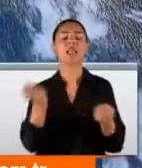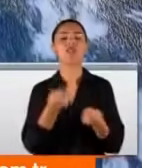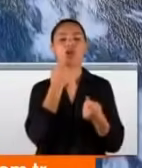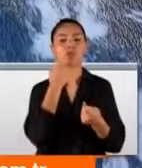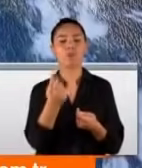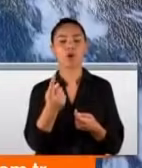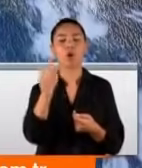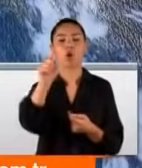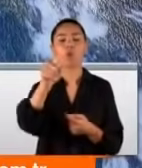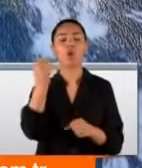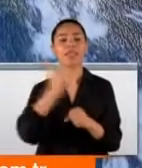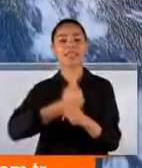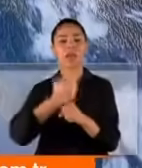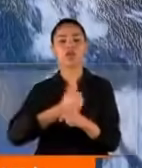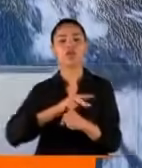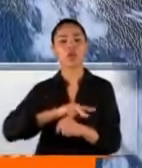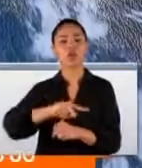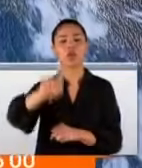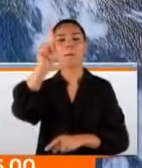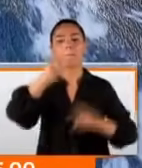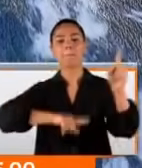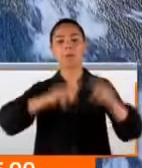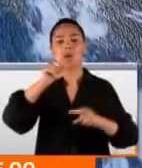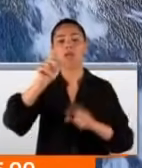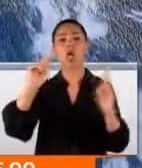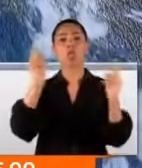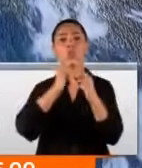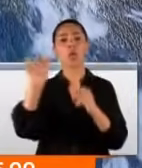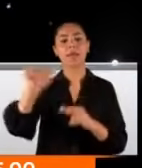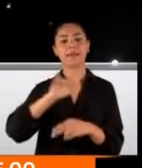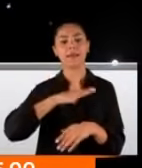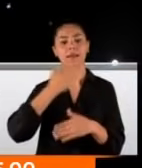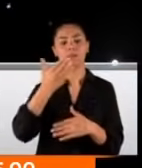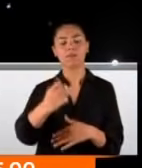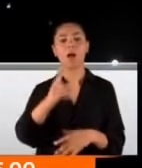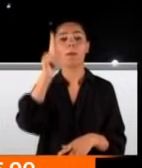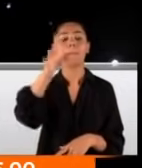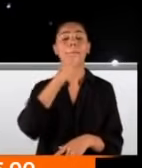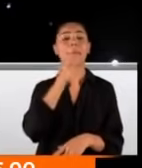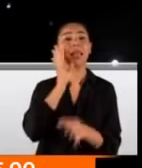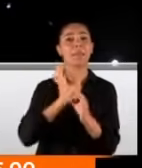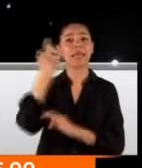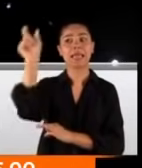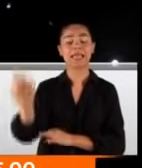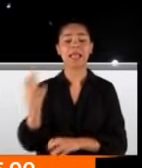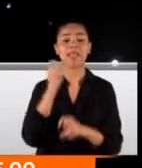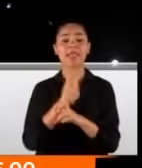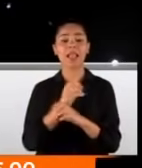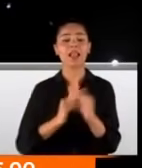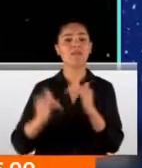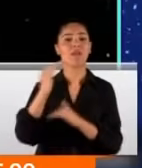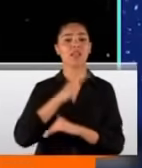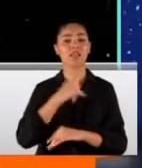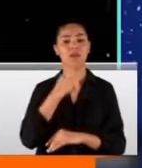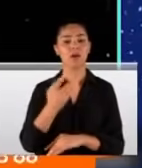göre Bennu adlı asteroidin yörüngesi zaman zaman dünyaya epey yaklaşıyor. Ancak bilim insanları bu kez tehlikenin arttığı